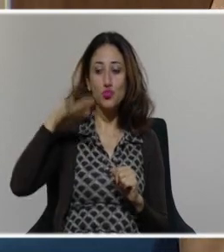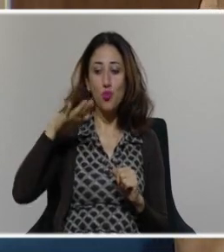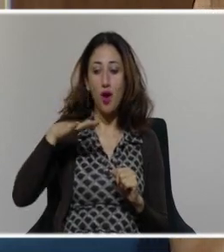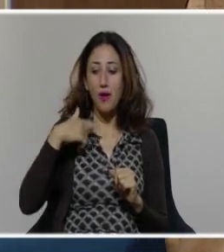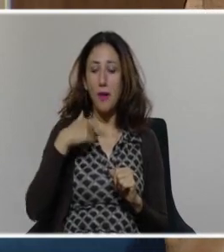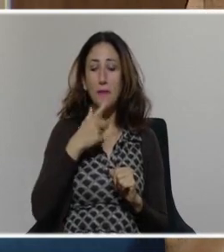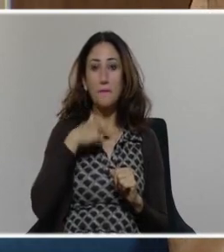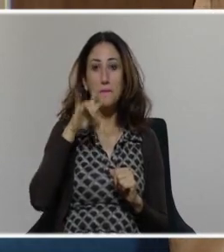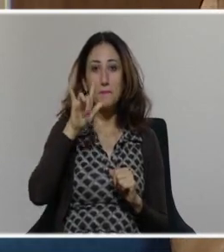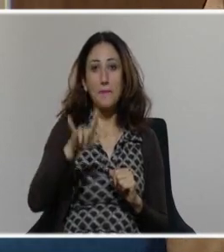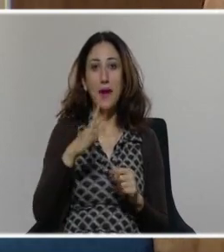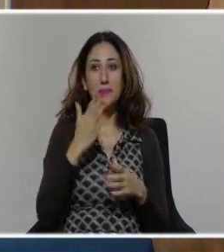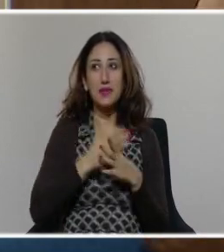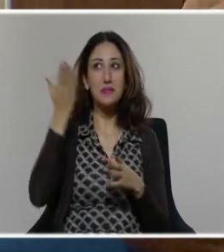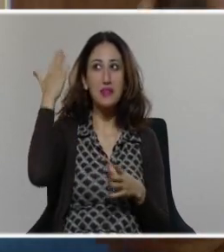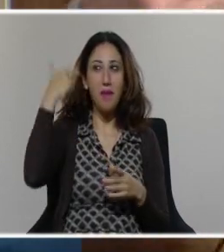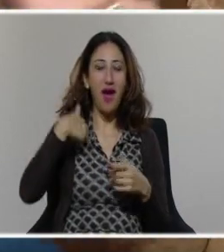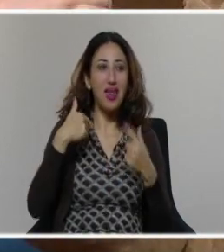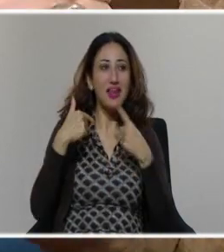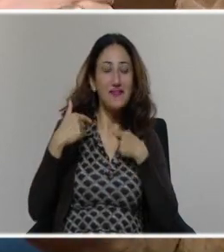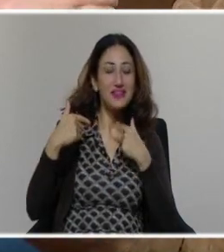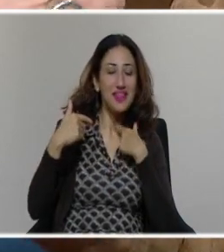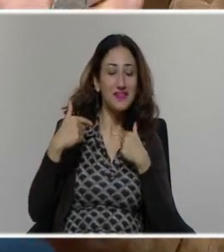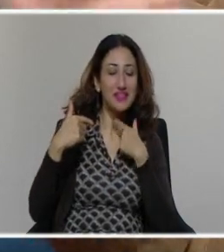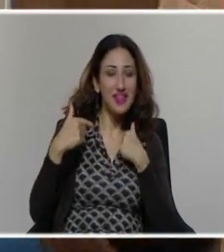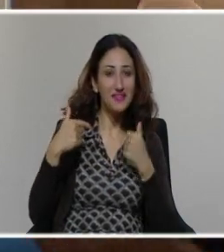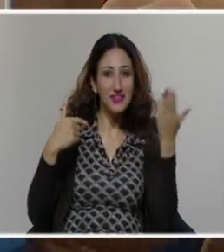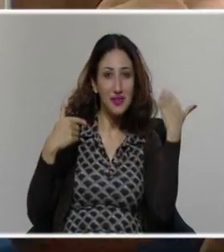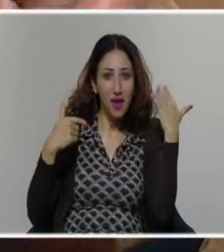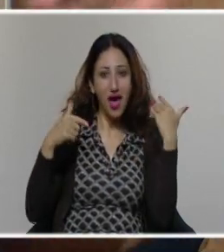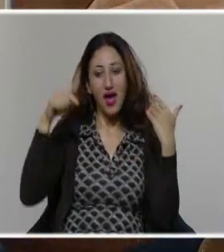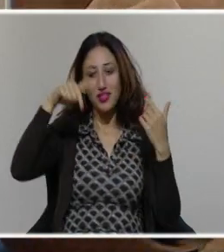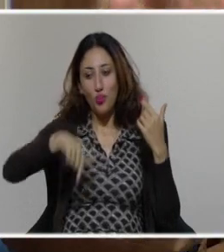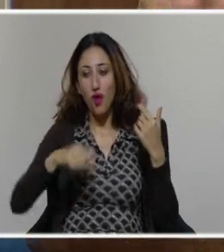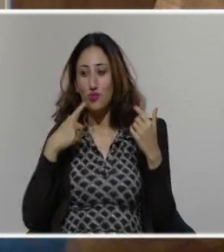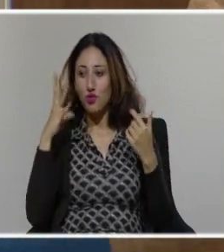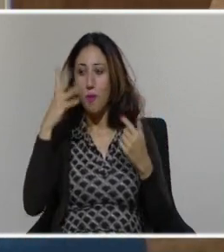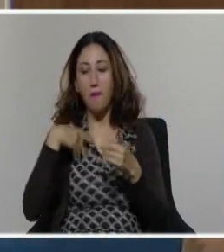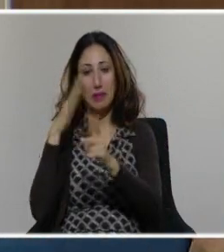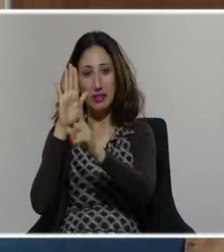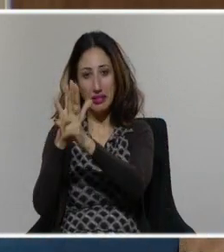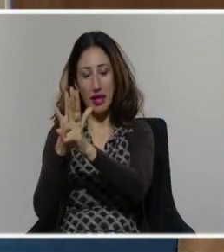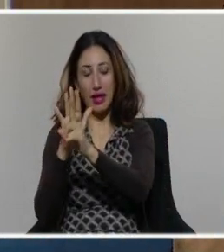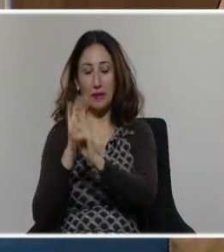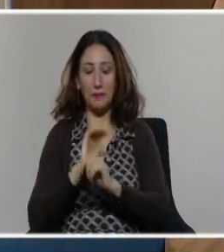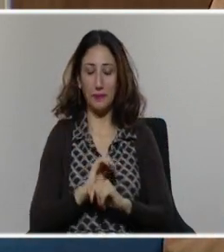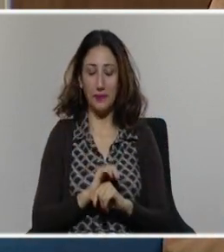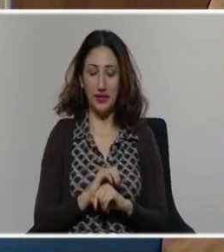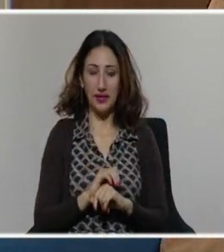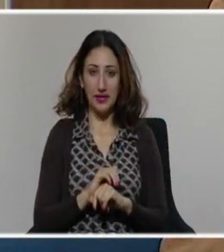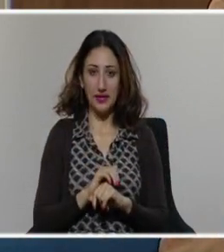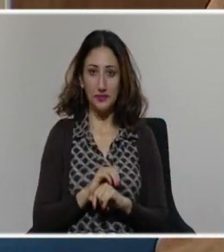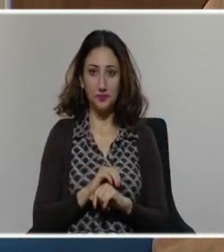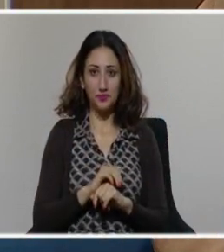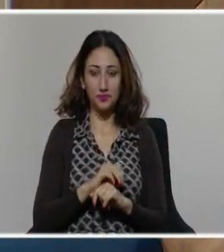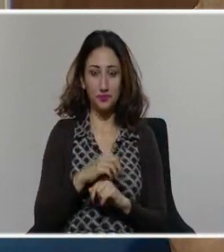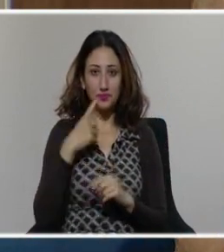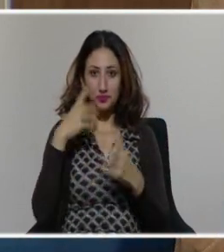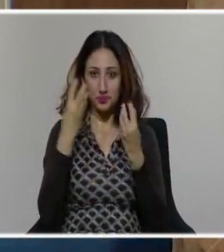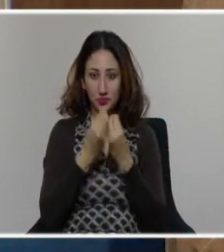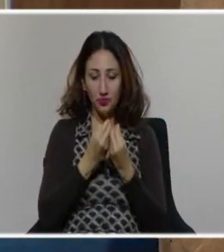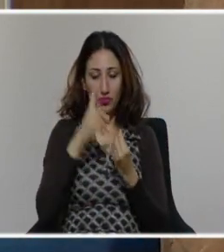ولذلك يعني انا هسيب المال والبنون لان ده هرجع لنور الشريف رحمه الله عليه